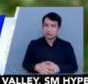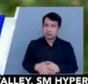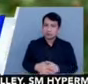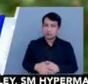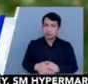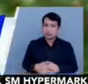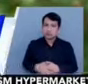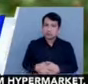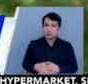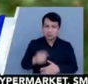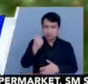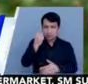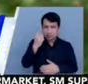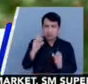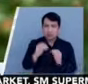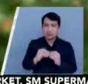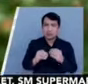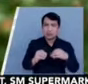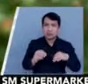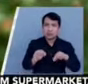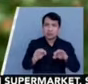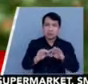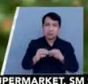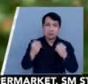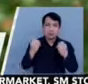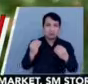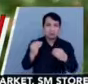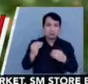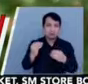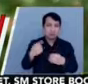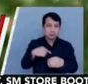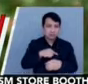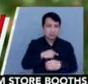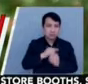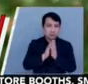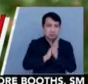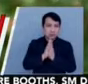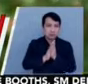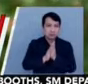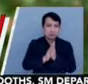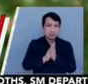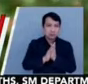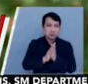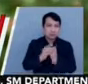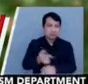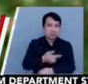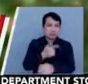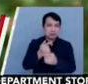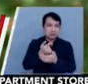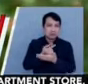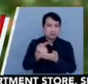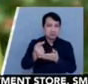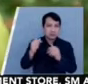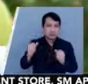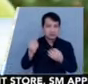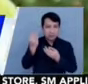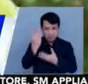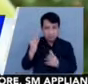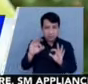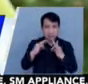Naintindihan ko naman yun. In fact, marami sa mga kaibigan ko, excited nga silang mag-long weekend, no? Pero bilang isang family